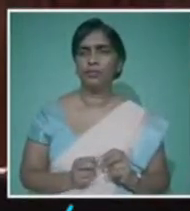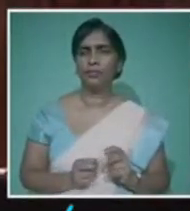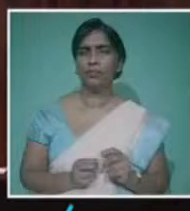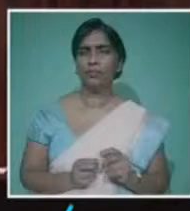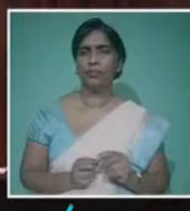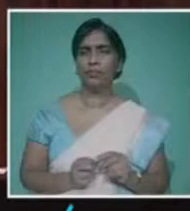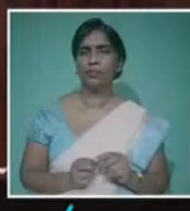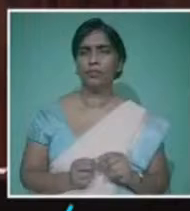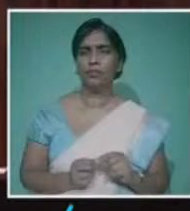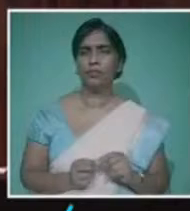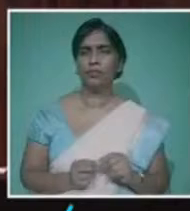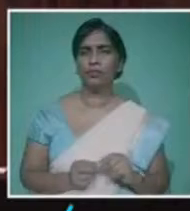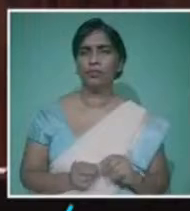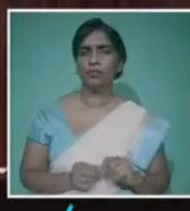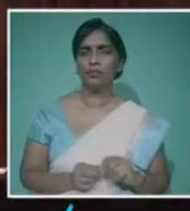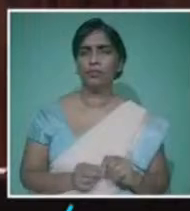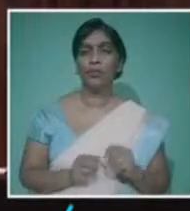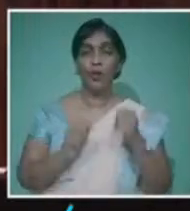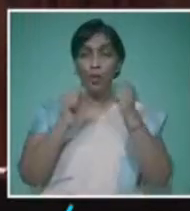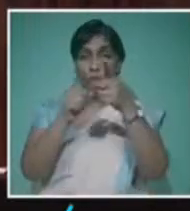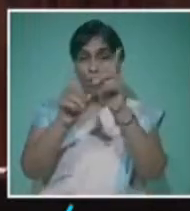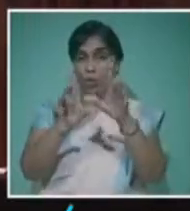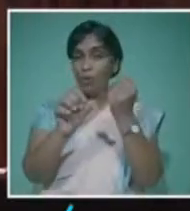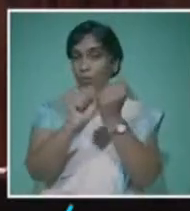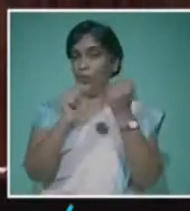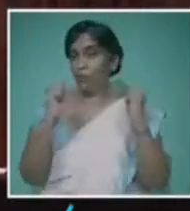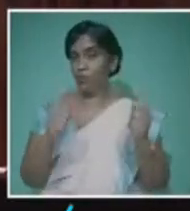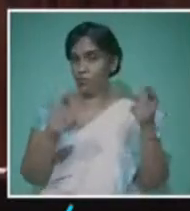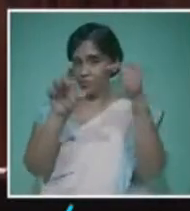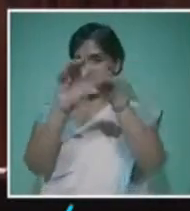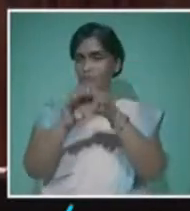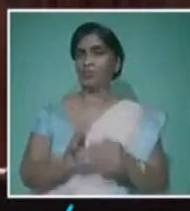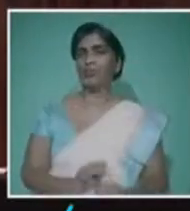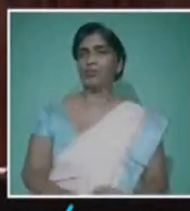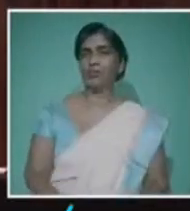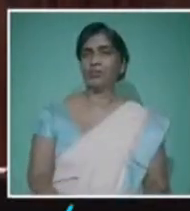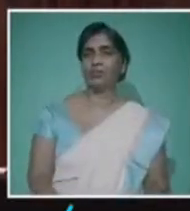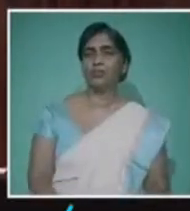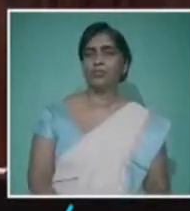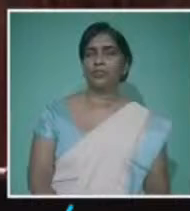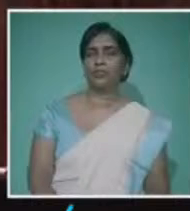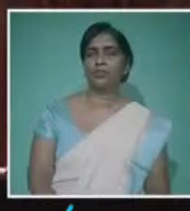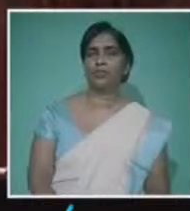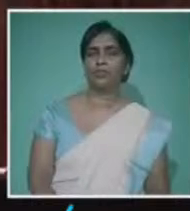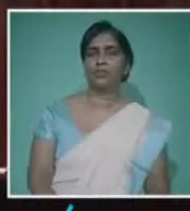ඔබතුමාගේ ආසනයට ගියා නම් හරි. ඔබතුමාගේ ආසනය